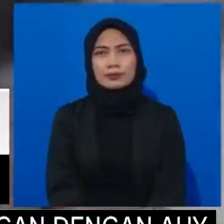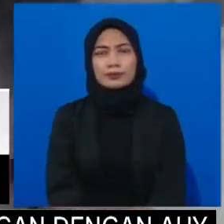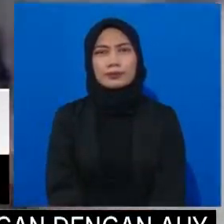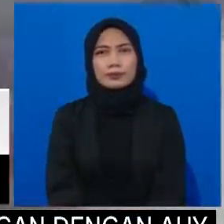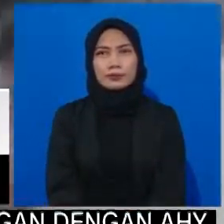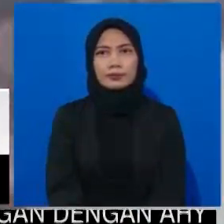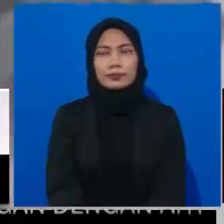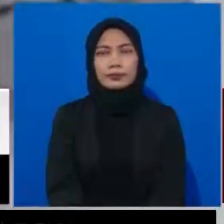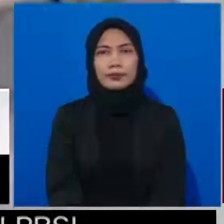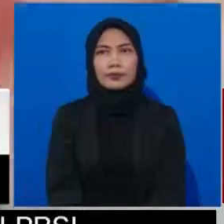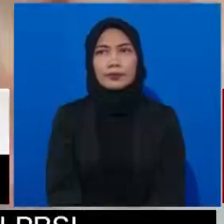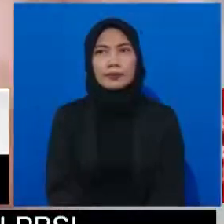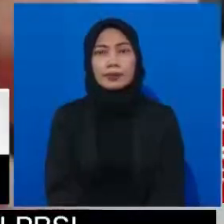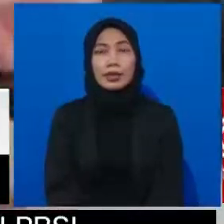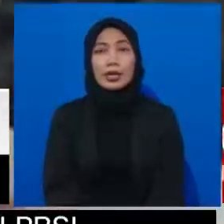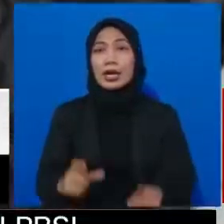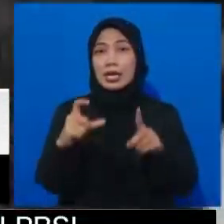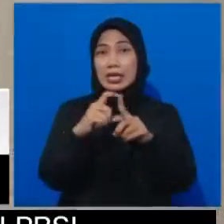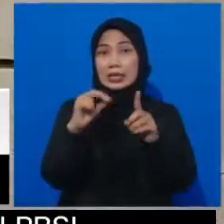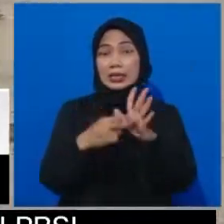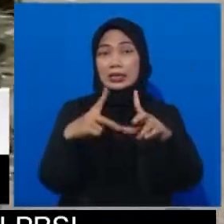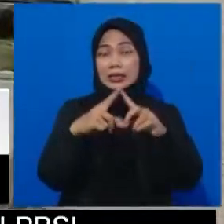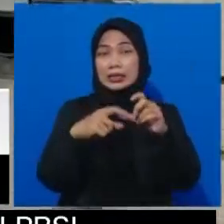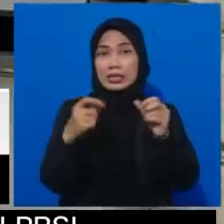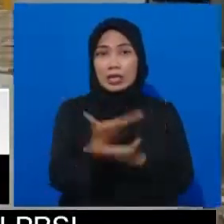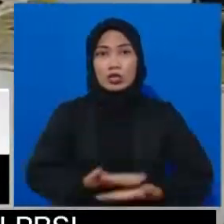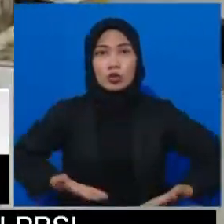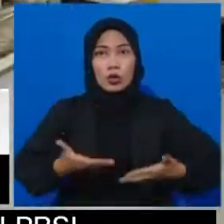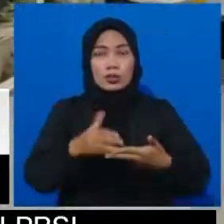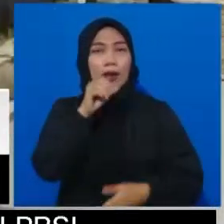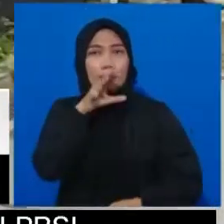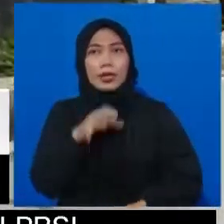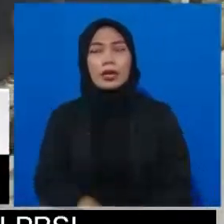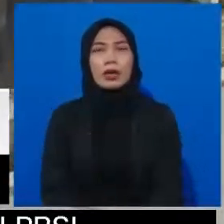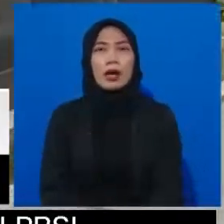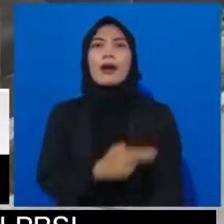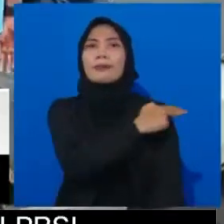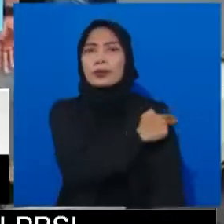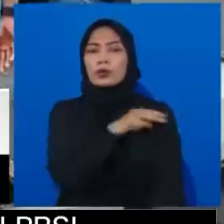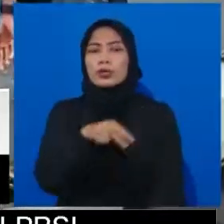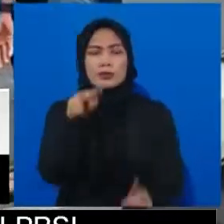Kamis, Kabid Rehabilitasi Dinsos Kota Bogor, Dodi Wahyudin mengatakan, petugas masih melakukan